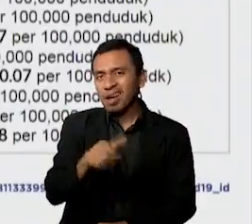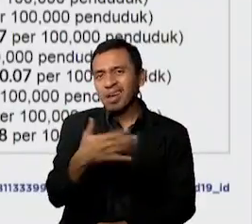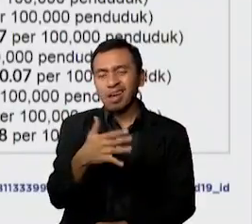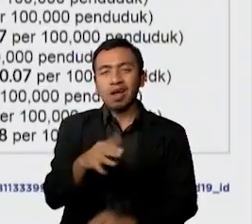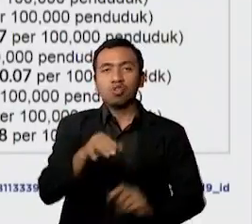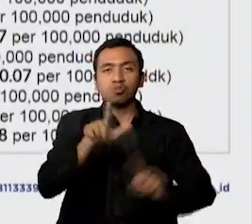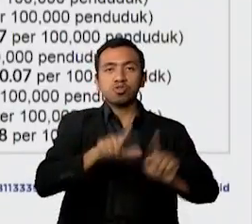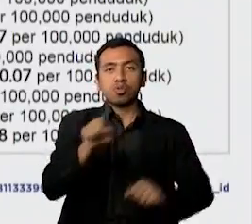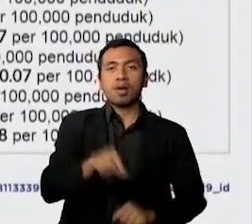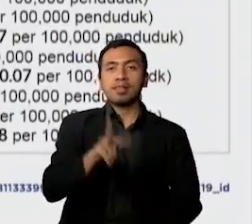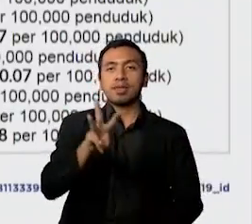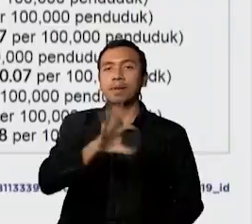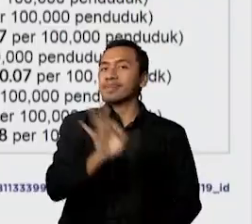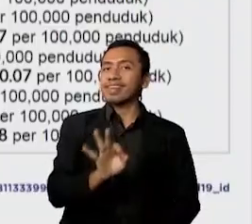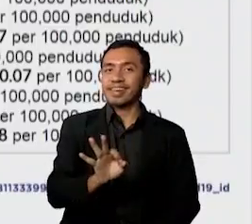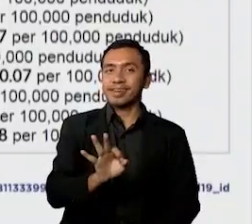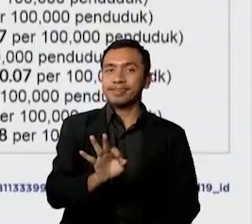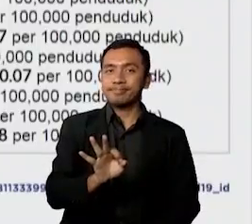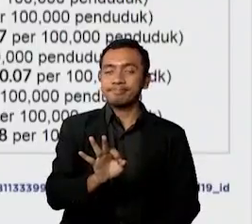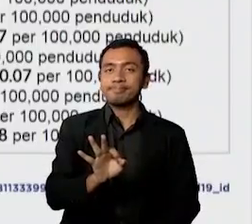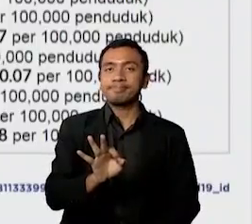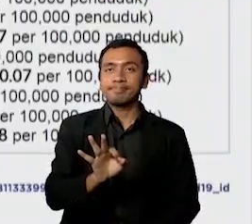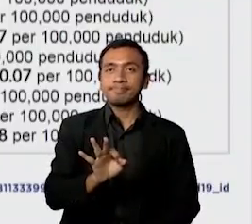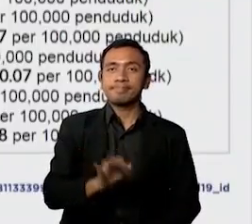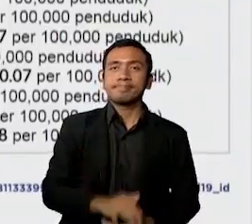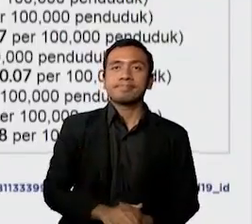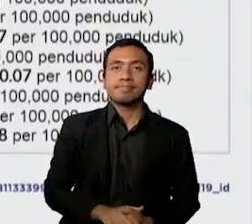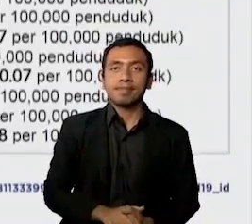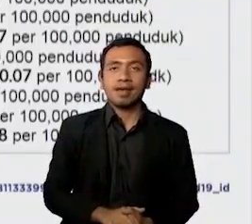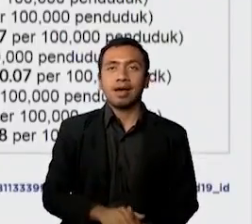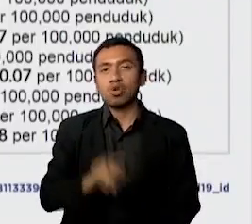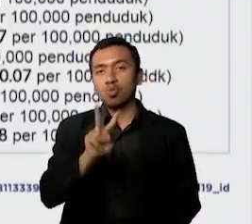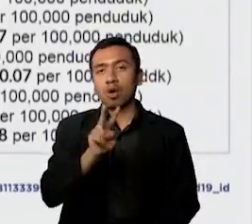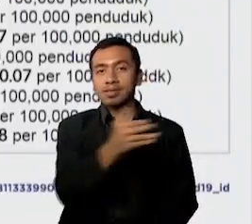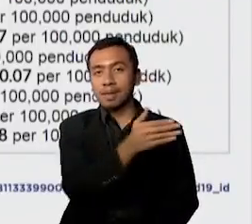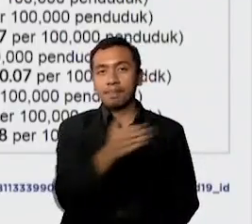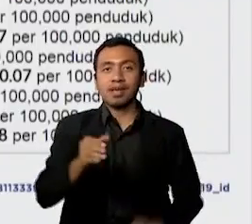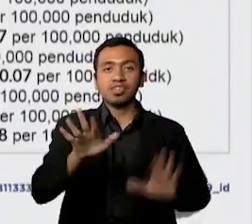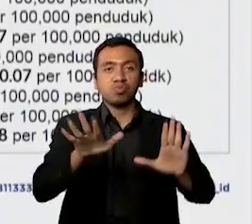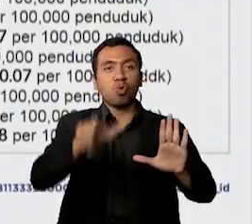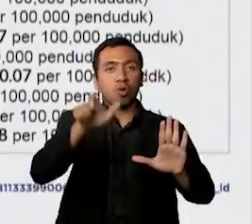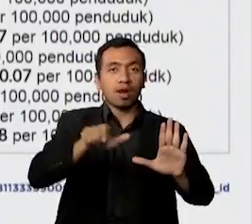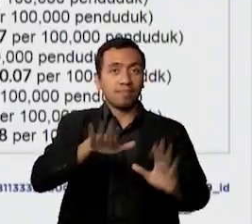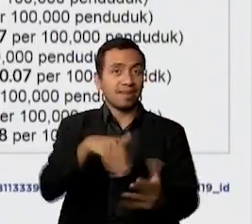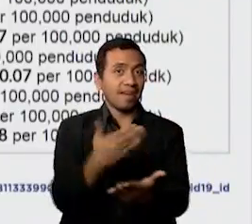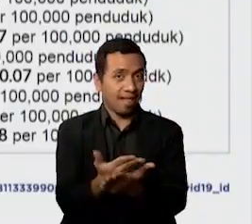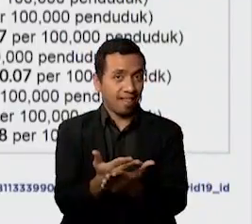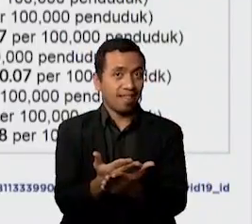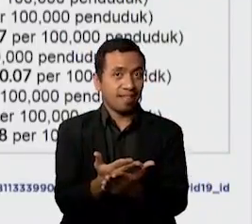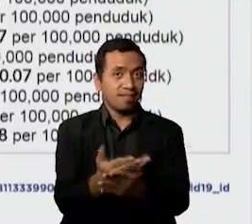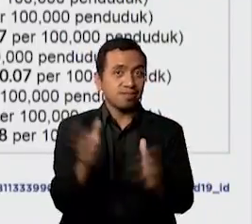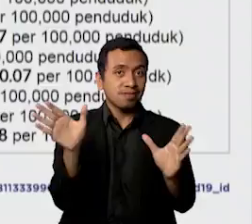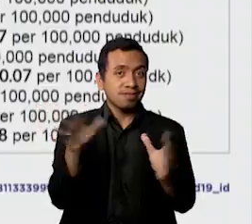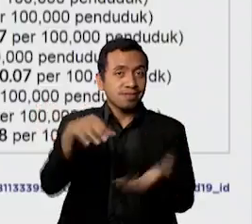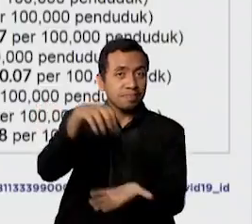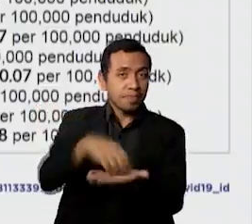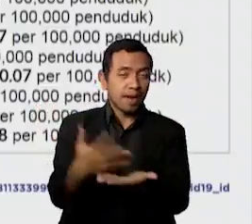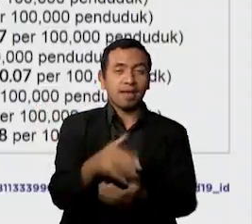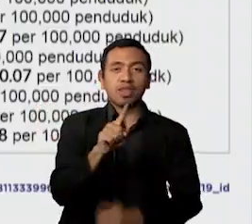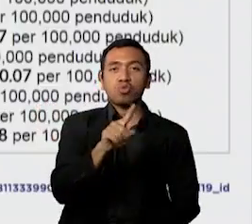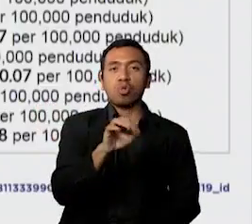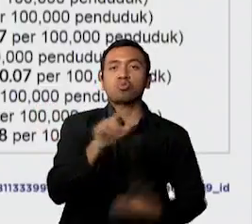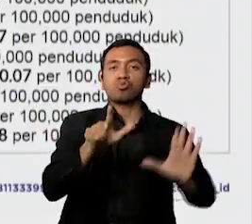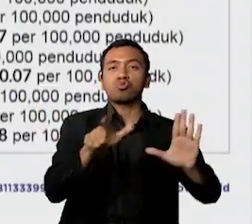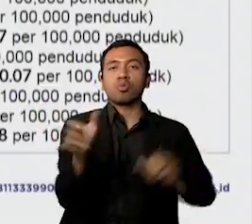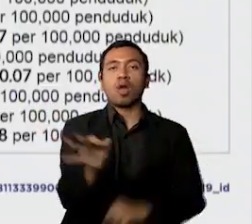17,3%. Yang kedua, ada 2 sampai 10 orang yang meninggal di 107 kabupaten